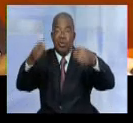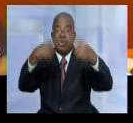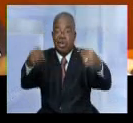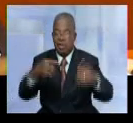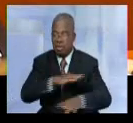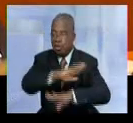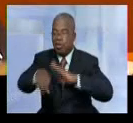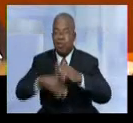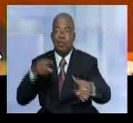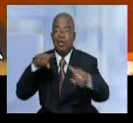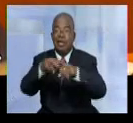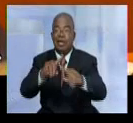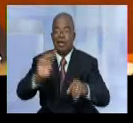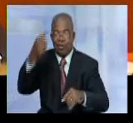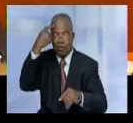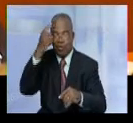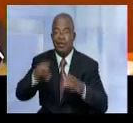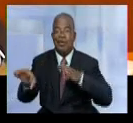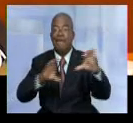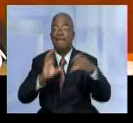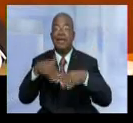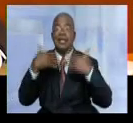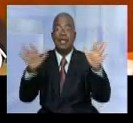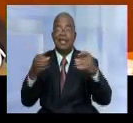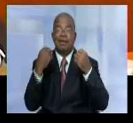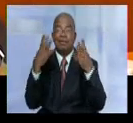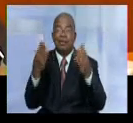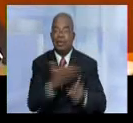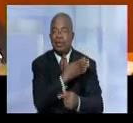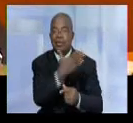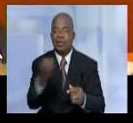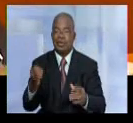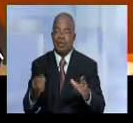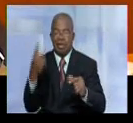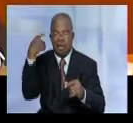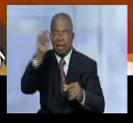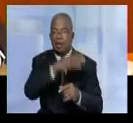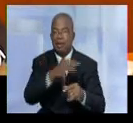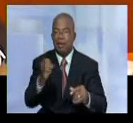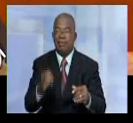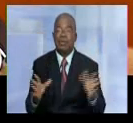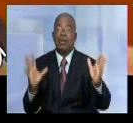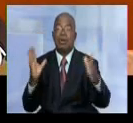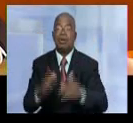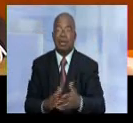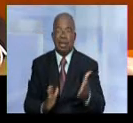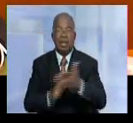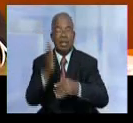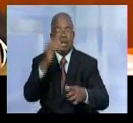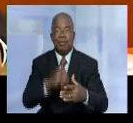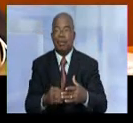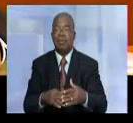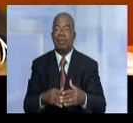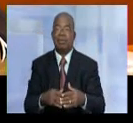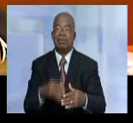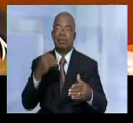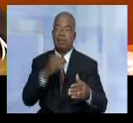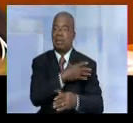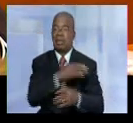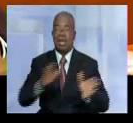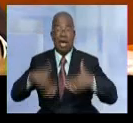défis. Le gouvernement fait déjà beaucoup de choses pour le bien-être de nos compatriotes. Je